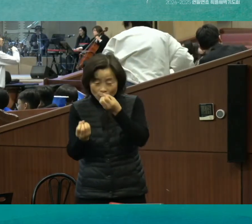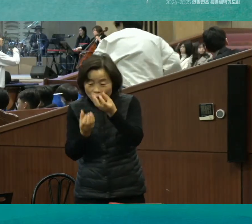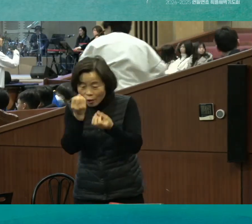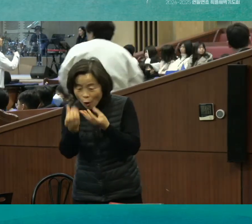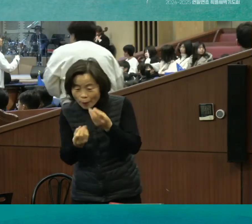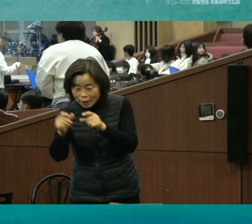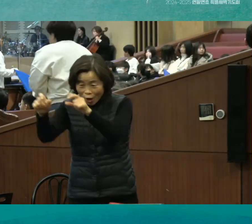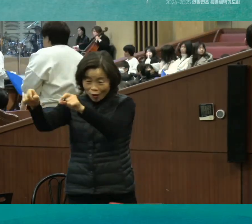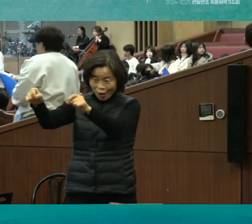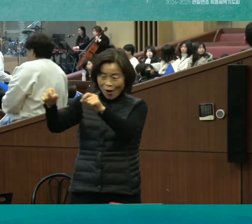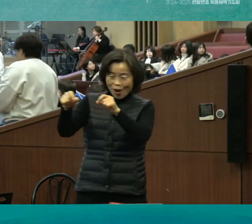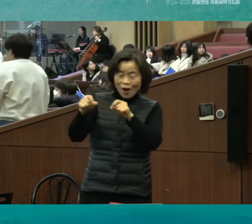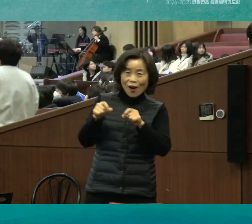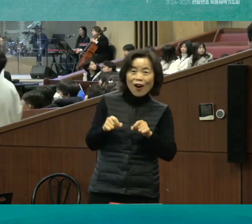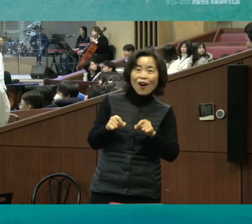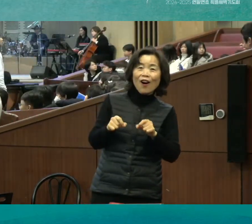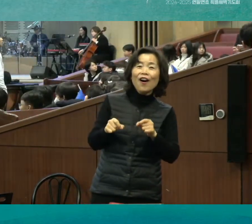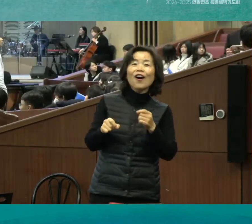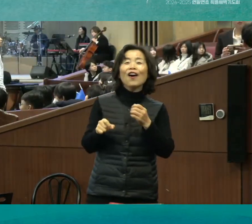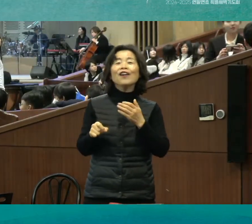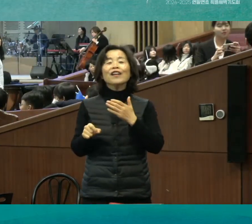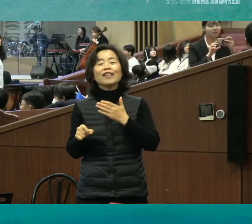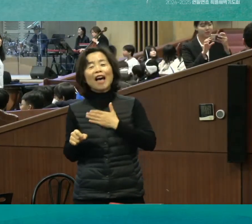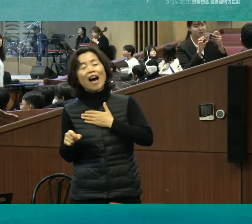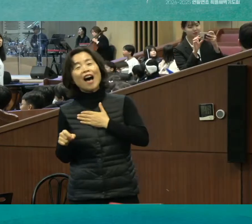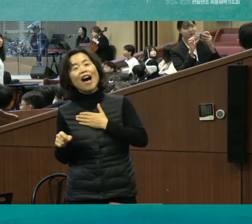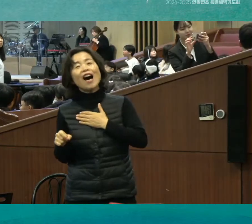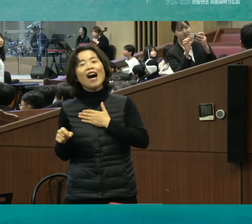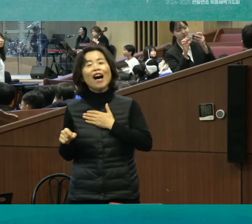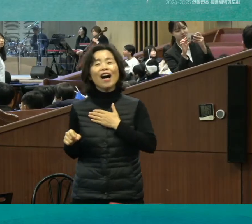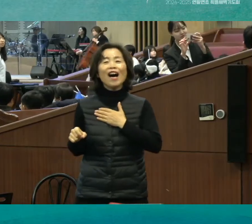베드로 고백처럼 난